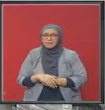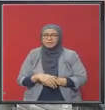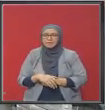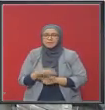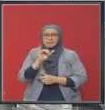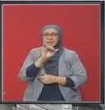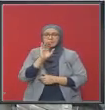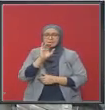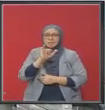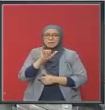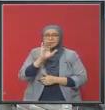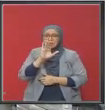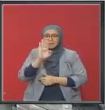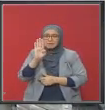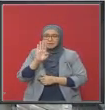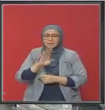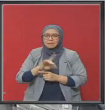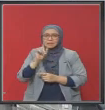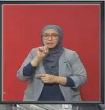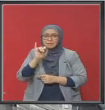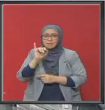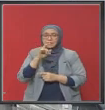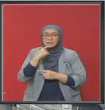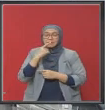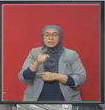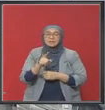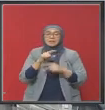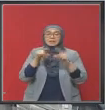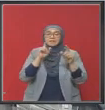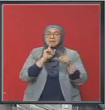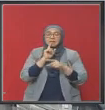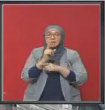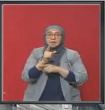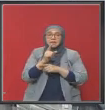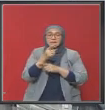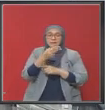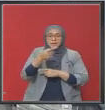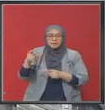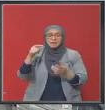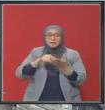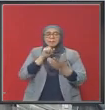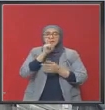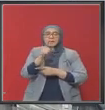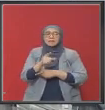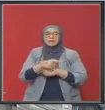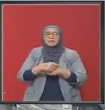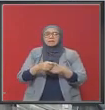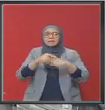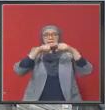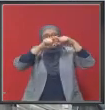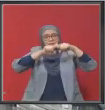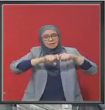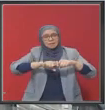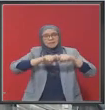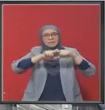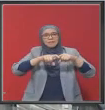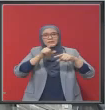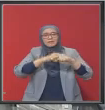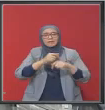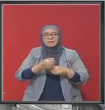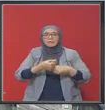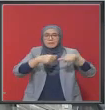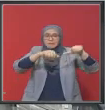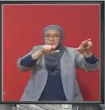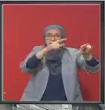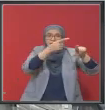Mekar yaitu menjadi consent dengan izin Allah mph titik BTN dan sudah semestinya berbagai catur